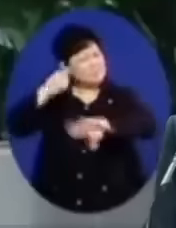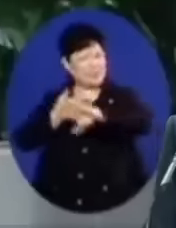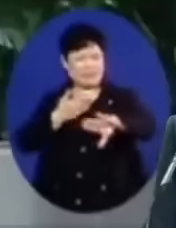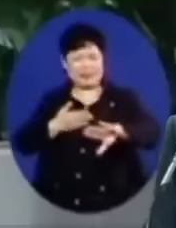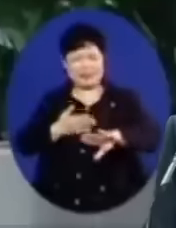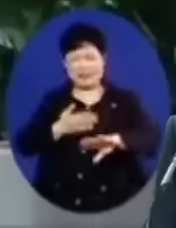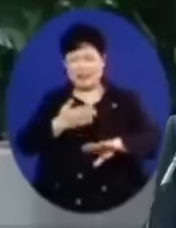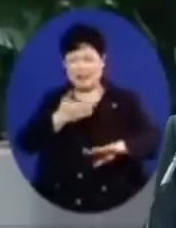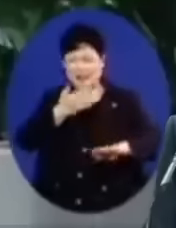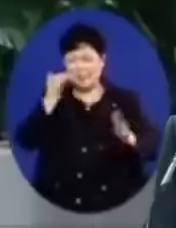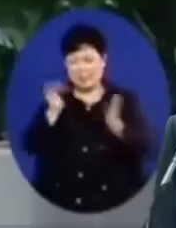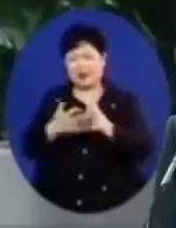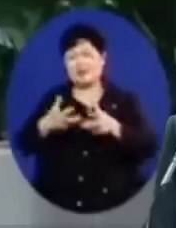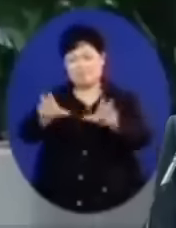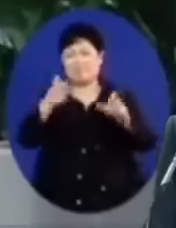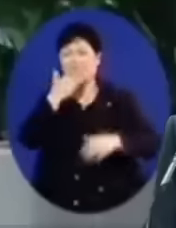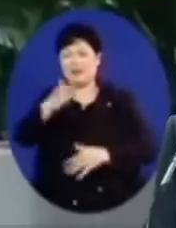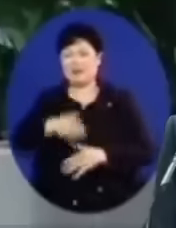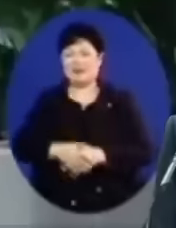것입니다. 그러나